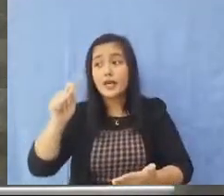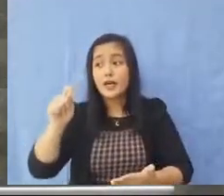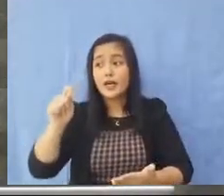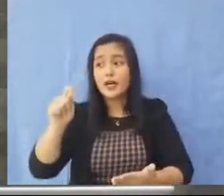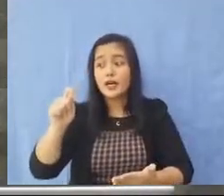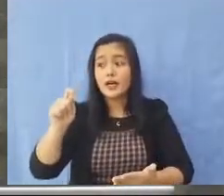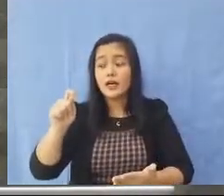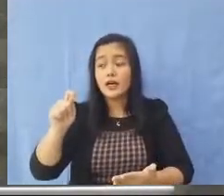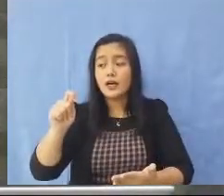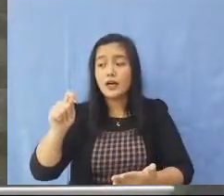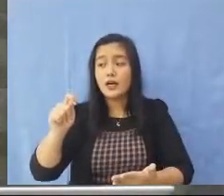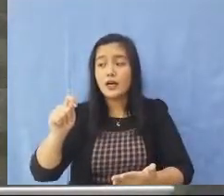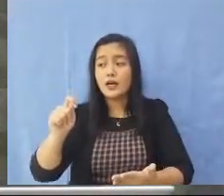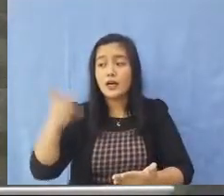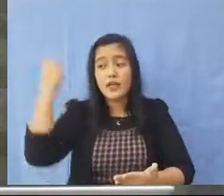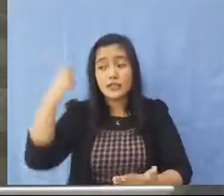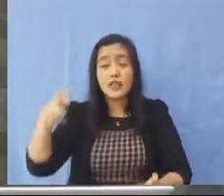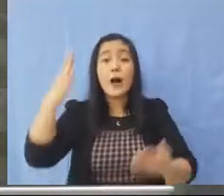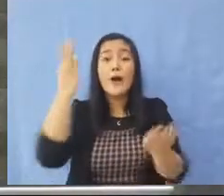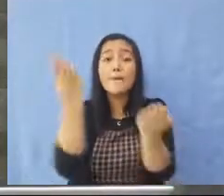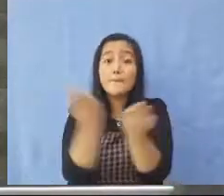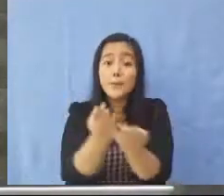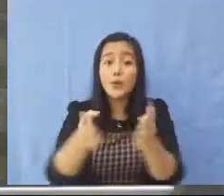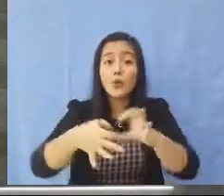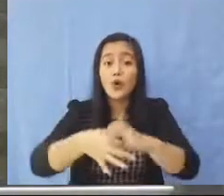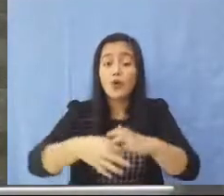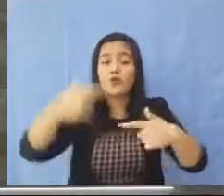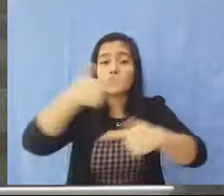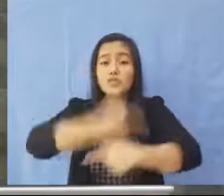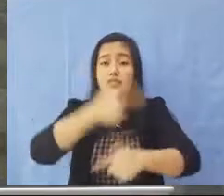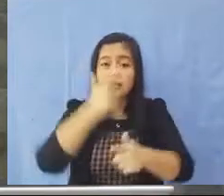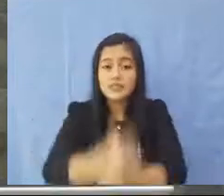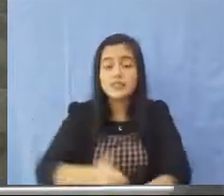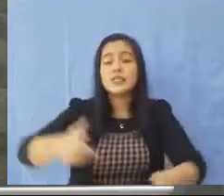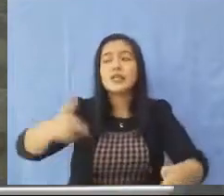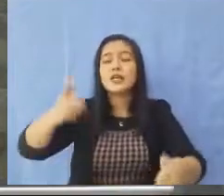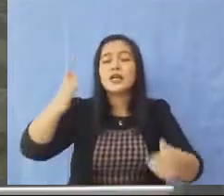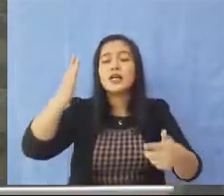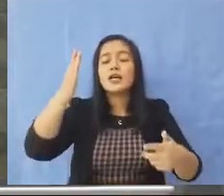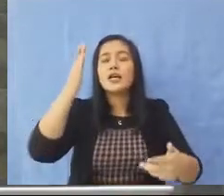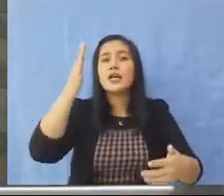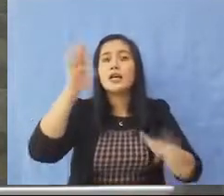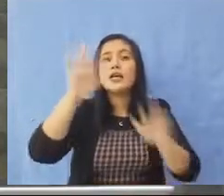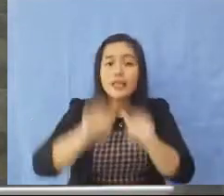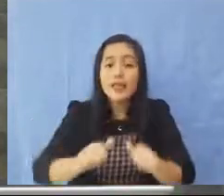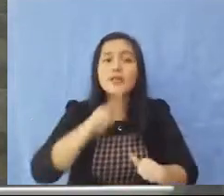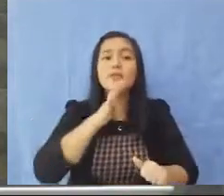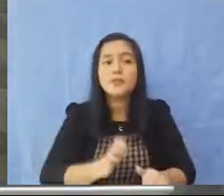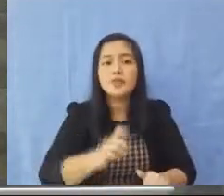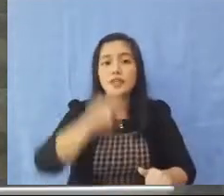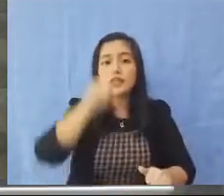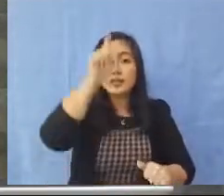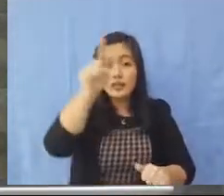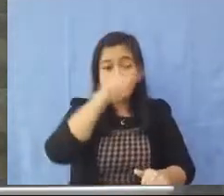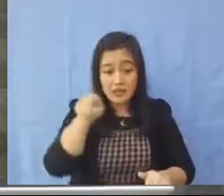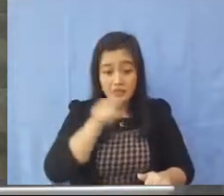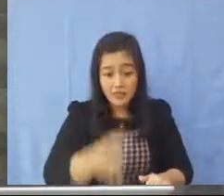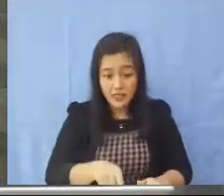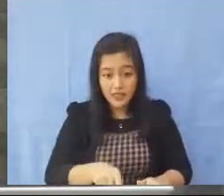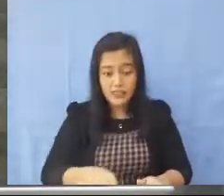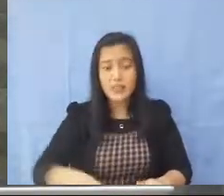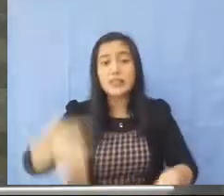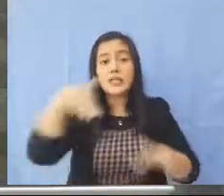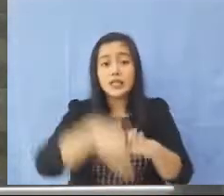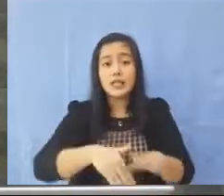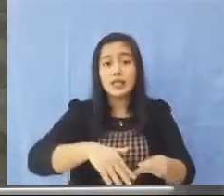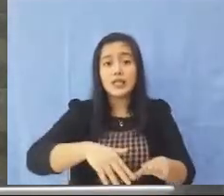1 hanggang chapter 50, nahati, pwede po natin yung mahati sa tatlong bahagi. History of creation,